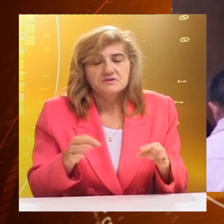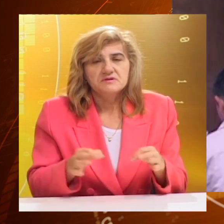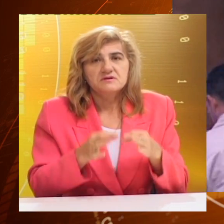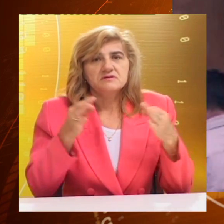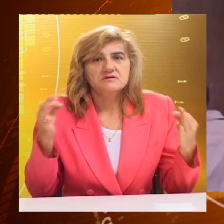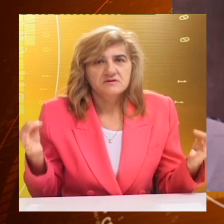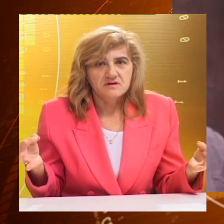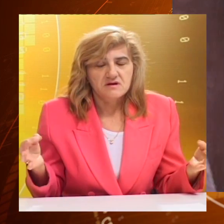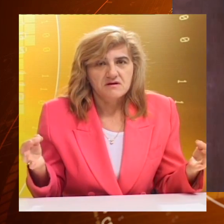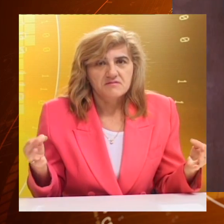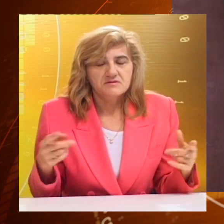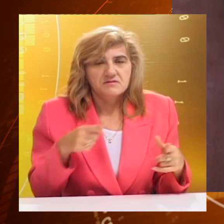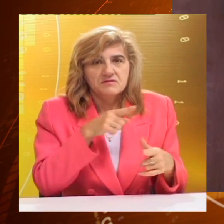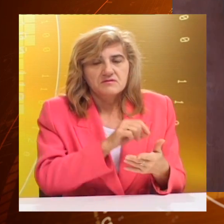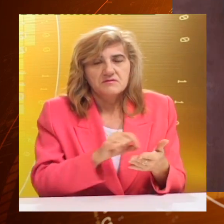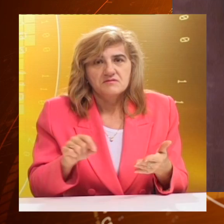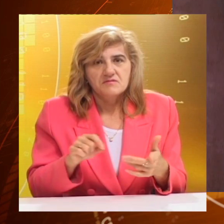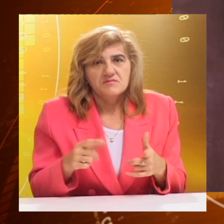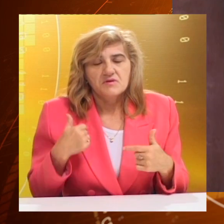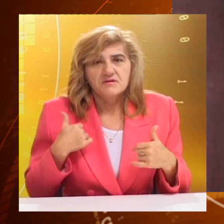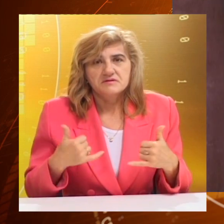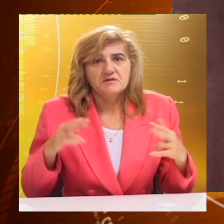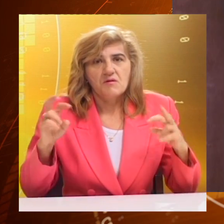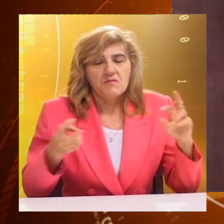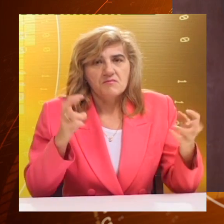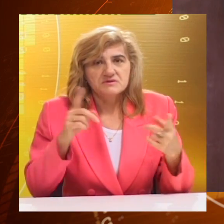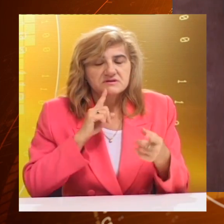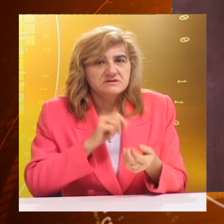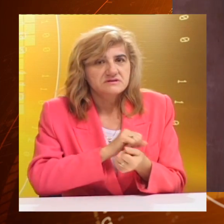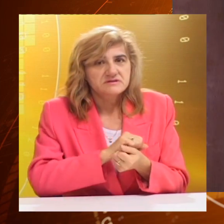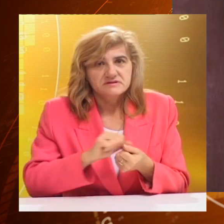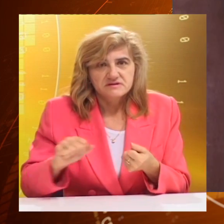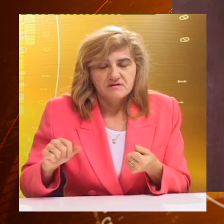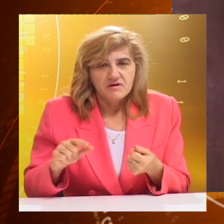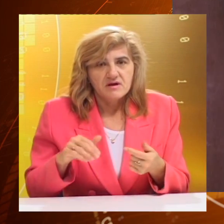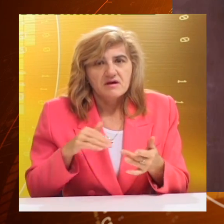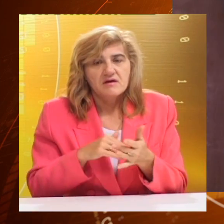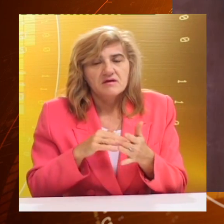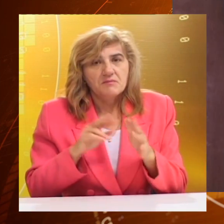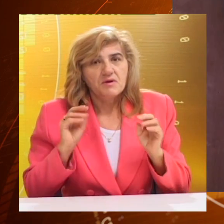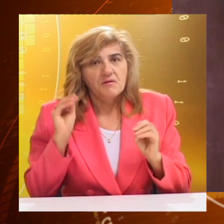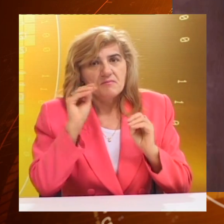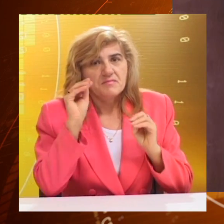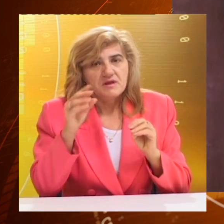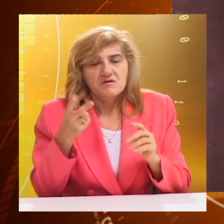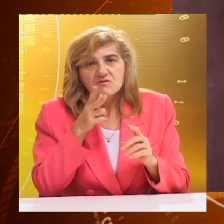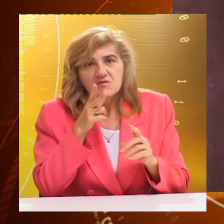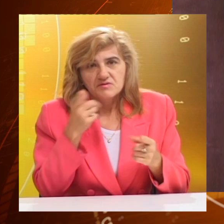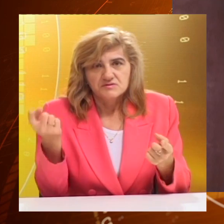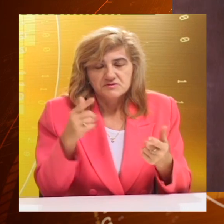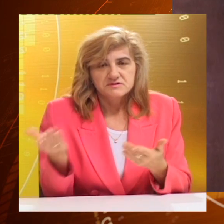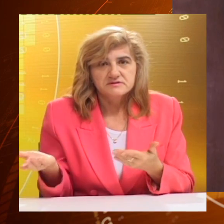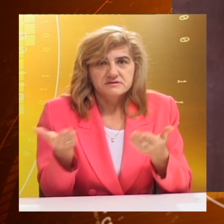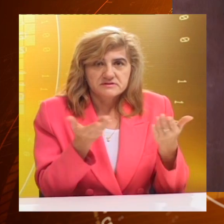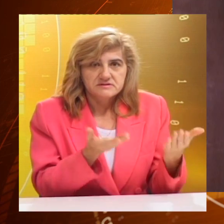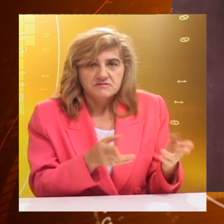put i ekskluzivno izlazimo sa tim pravilnikom. Pozivamo sve koji se možda nisu prijavili, ukoliko su u mogućnosti,